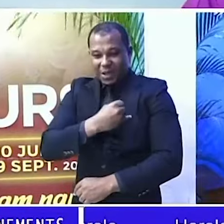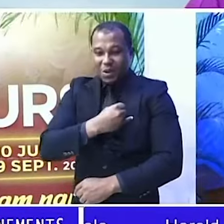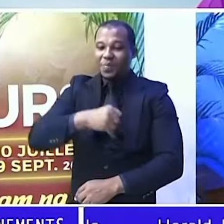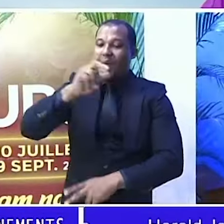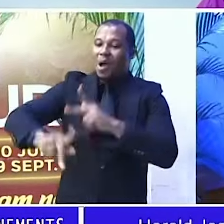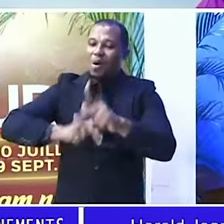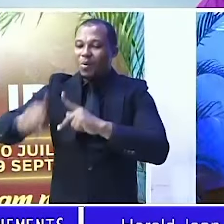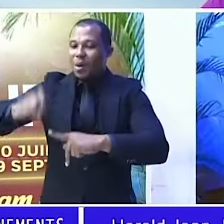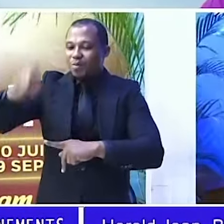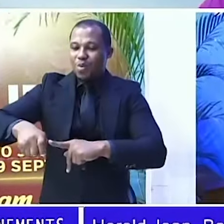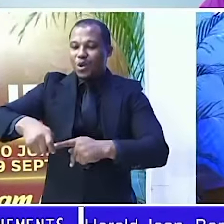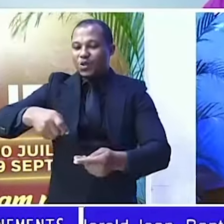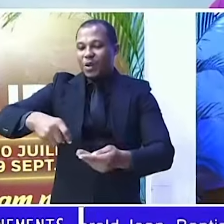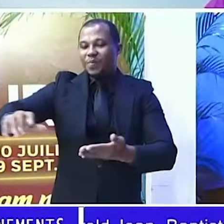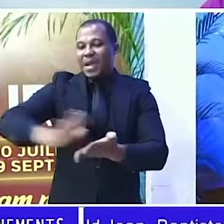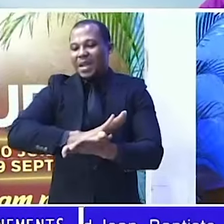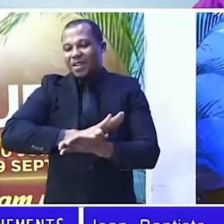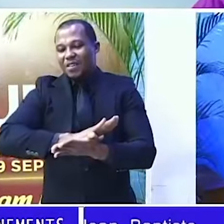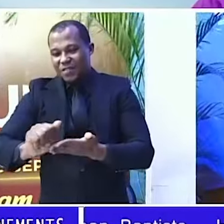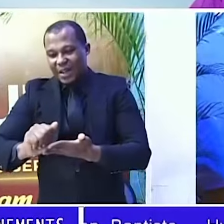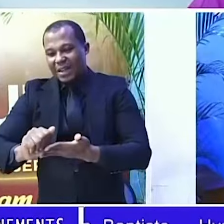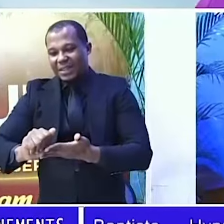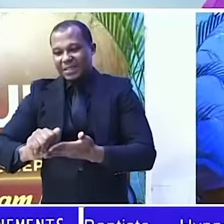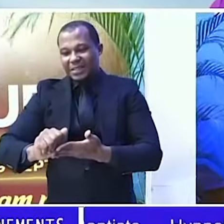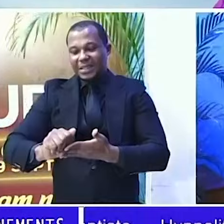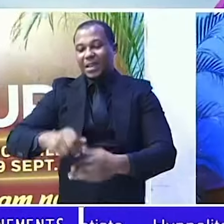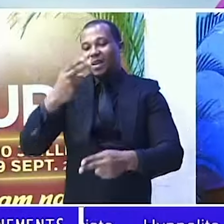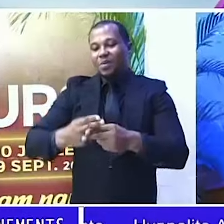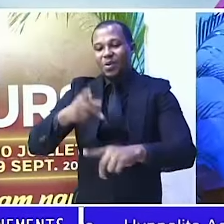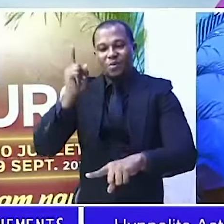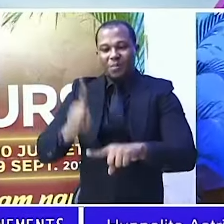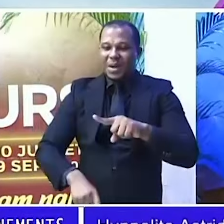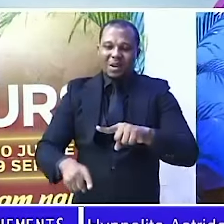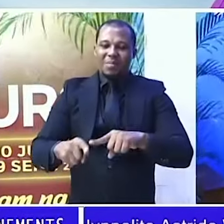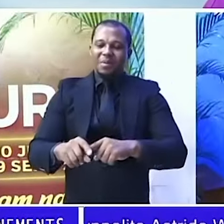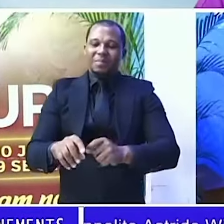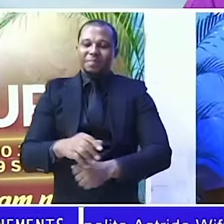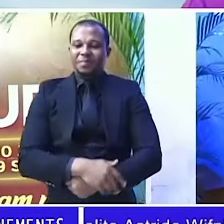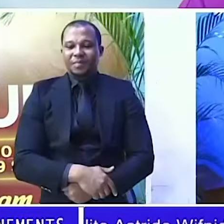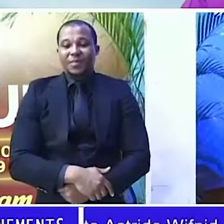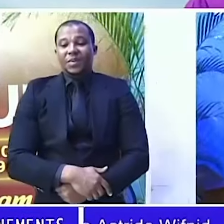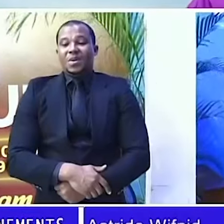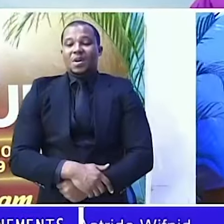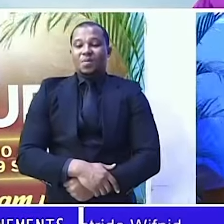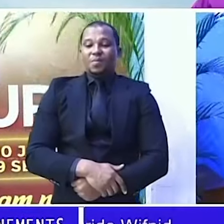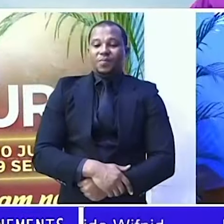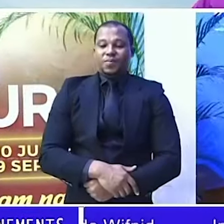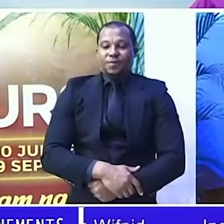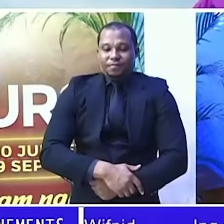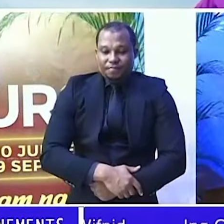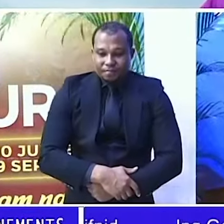non, besoin barrer non, besoin retirer, pas capable. Tellement monde non. Oui, bon Dieu,